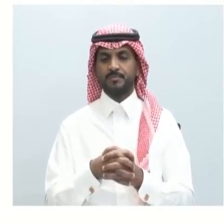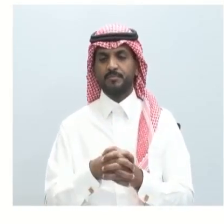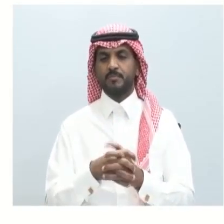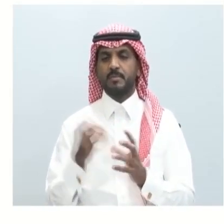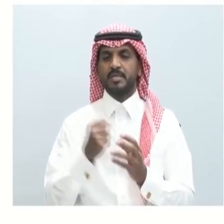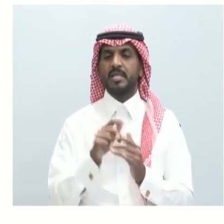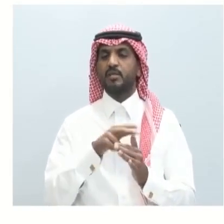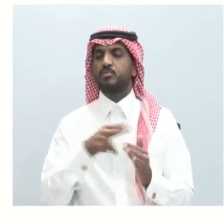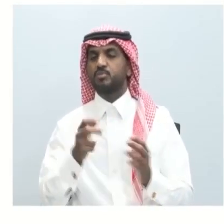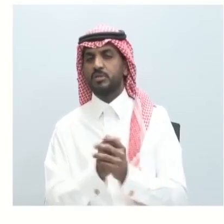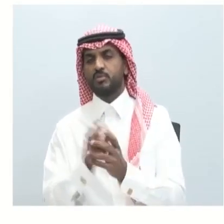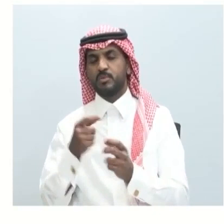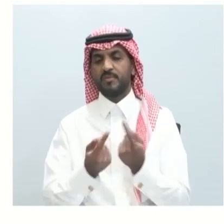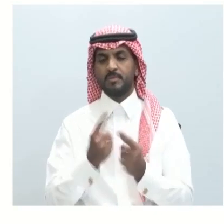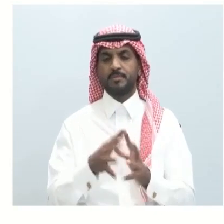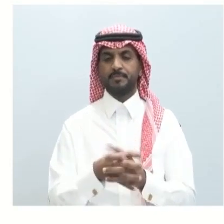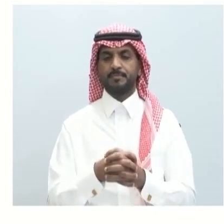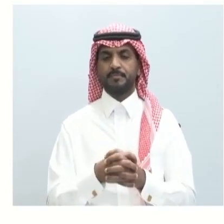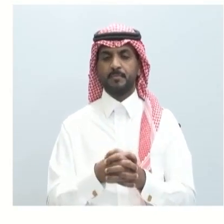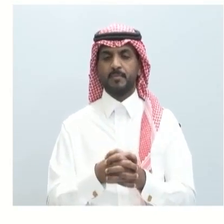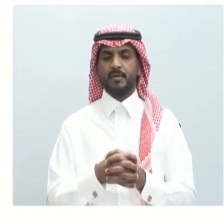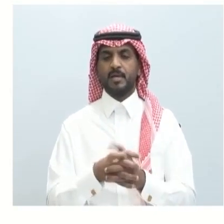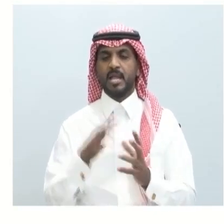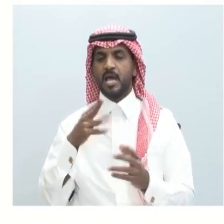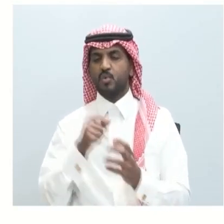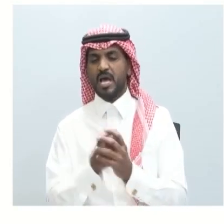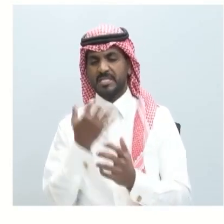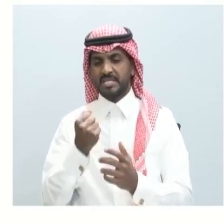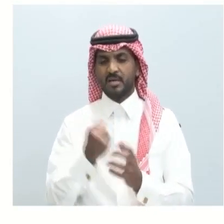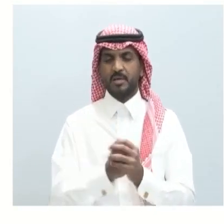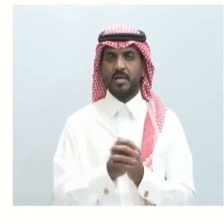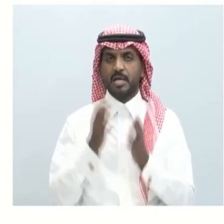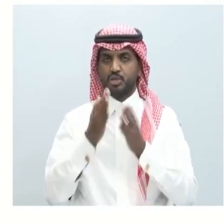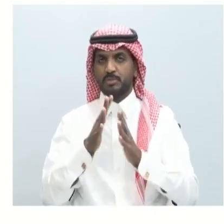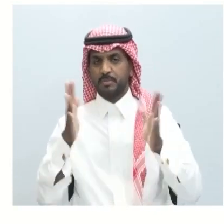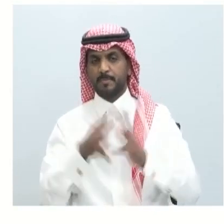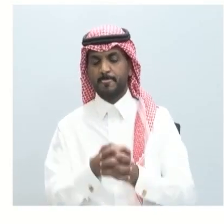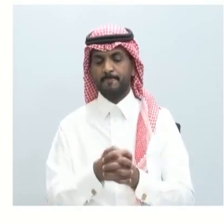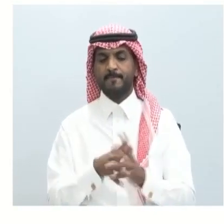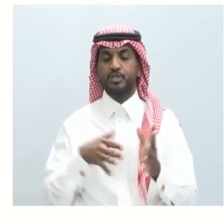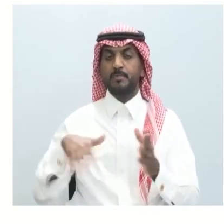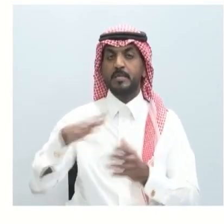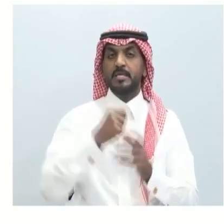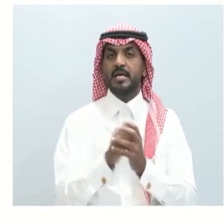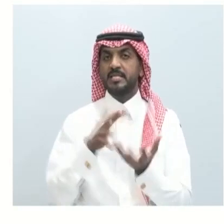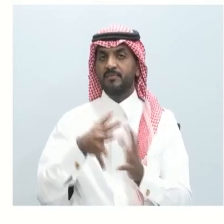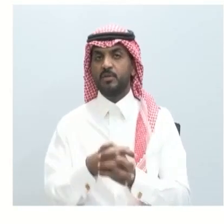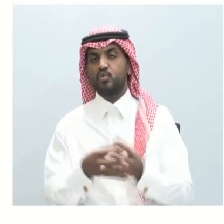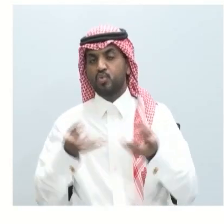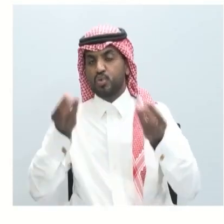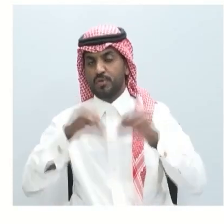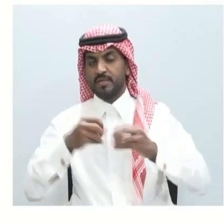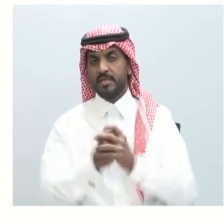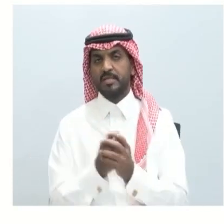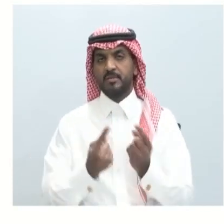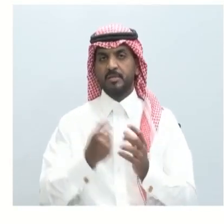هي اهميه تعدد المجموعه الكروموسوميه في النباتات الحيويه الصلابه الحجم الكبير جميع هذه الصفات اضيفت لهذه